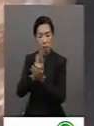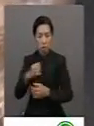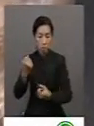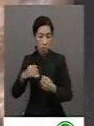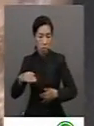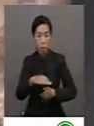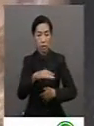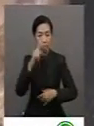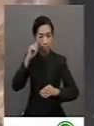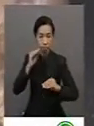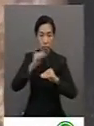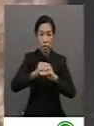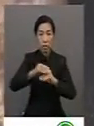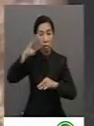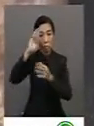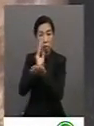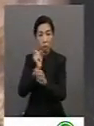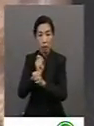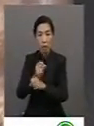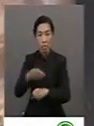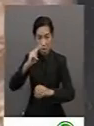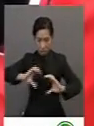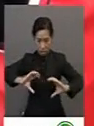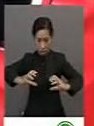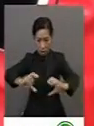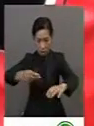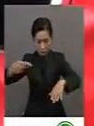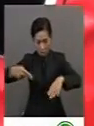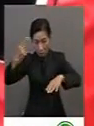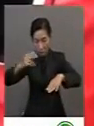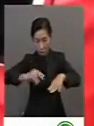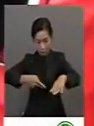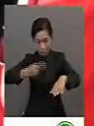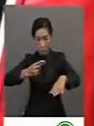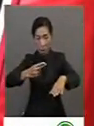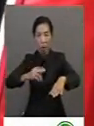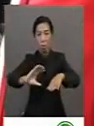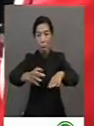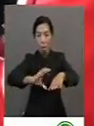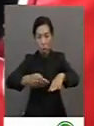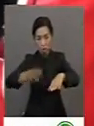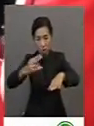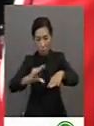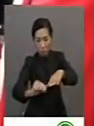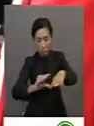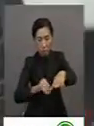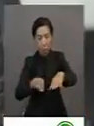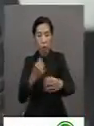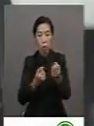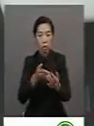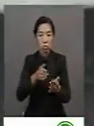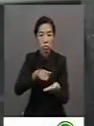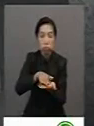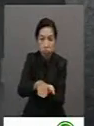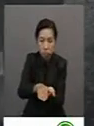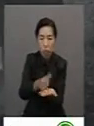ก็ต้องยกระดับขึ้นโดยใช้ปืนยิงล้อหน้ายิงล้อหลังด้านซ้ายทำให้รถวิ่งต่อไปไม่ได้พอรถหยุด